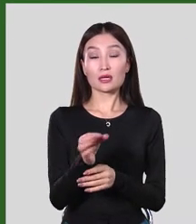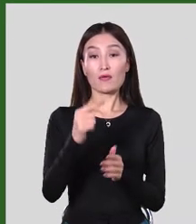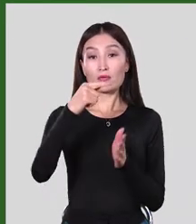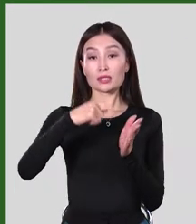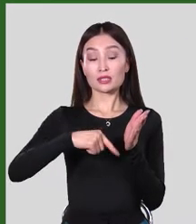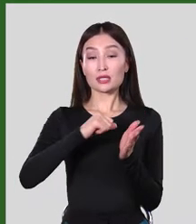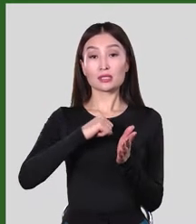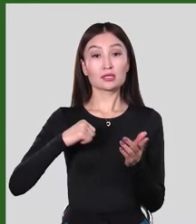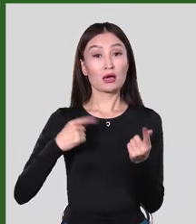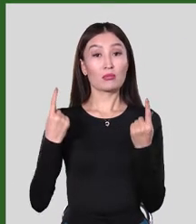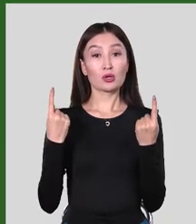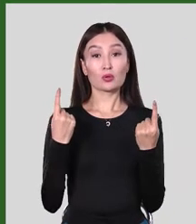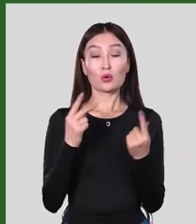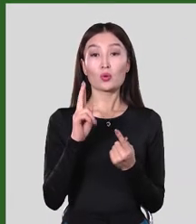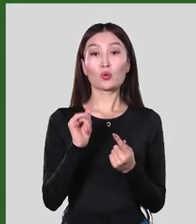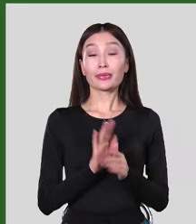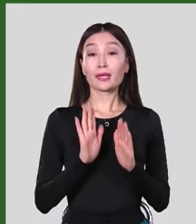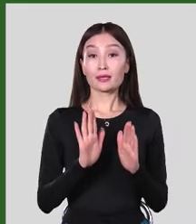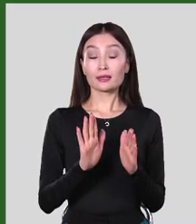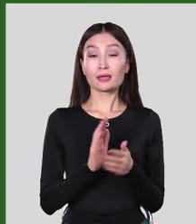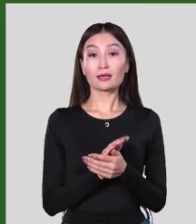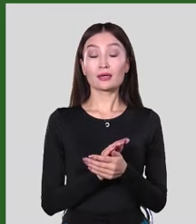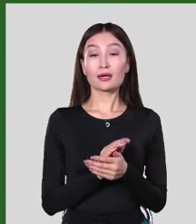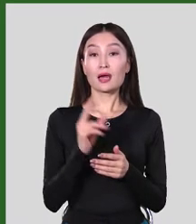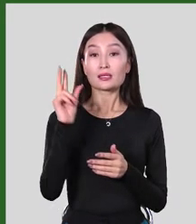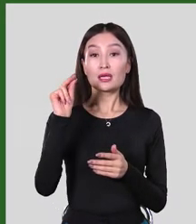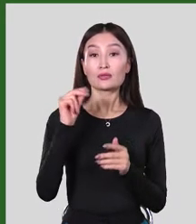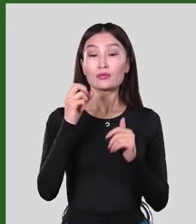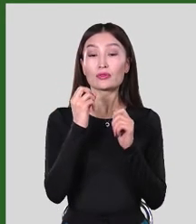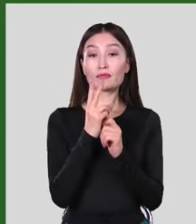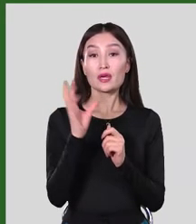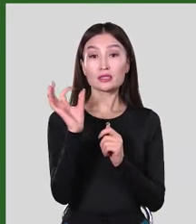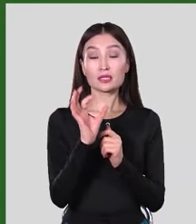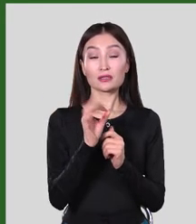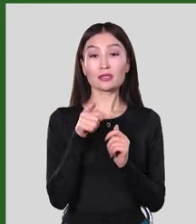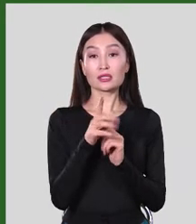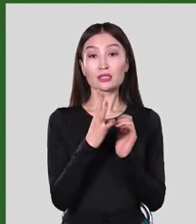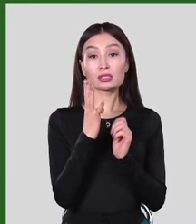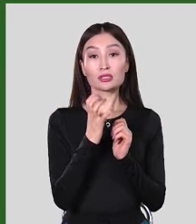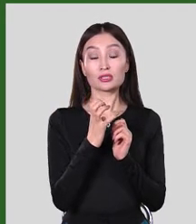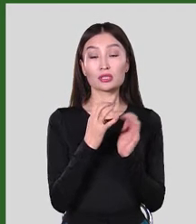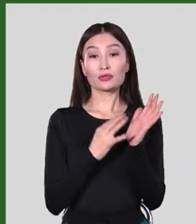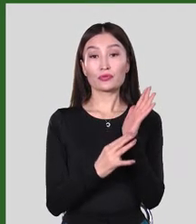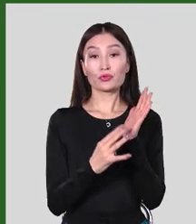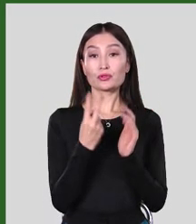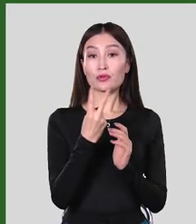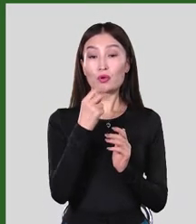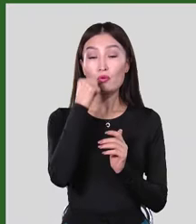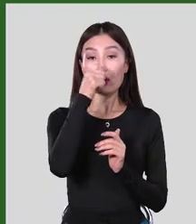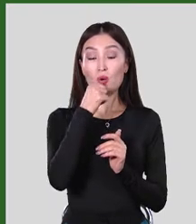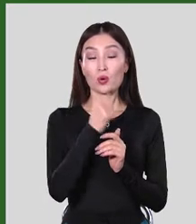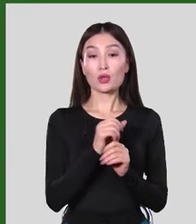них самый крупный – Куба. Итак, дату 12 октября 1492